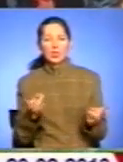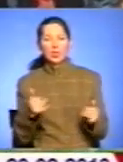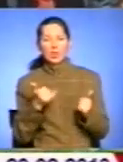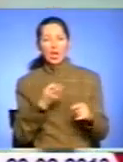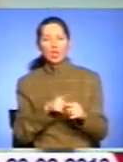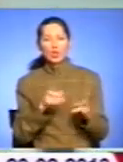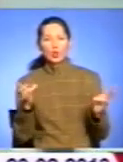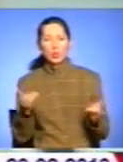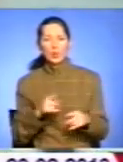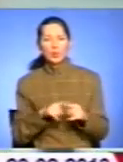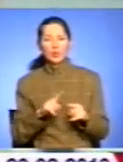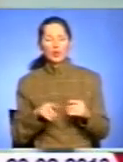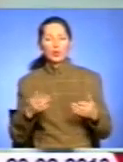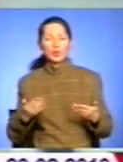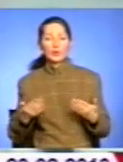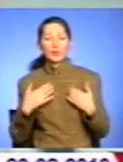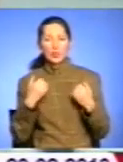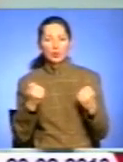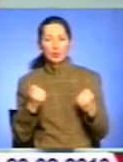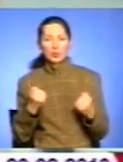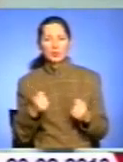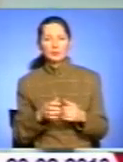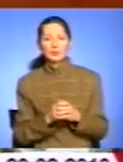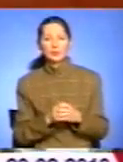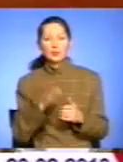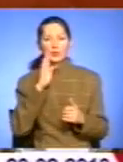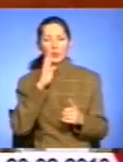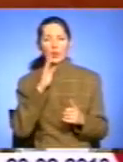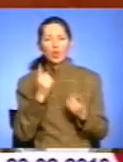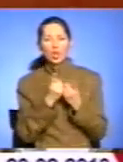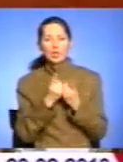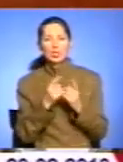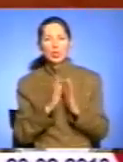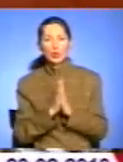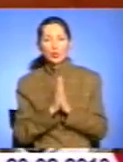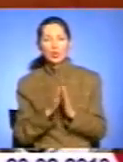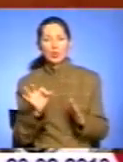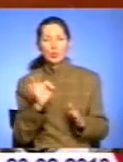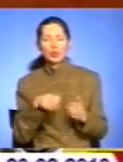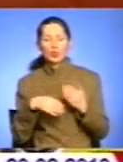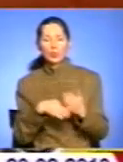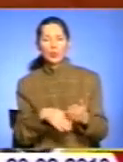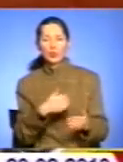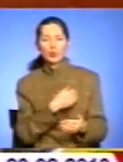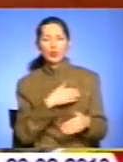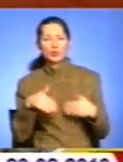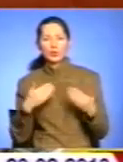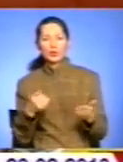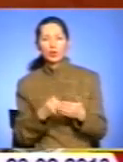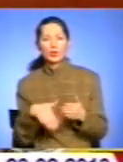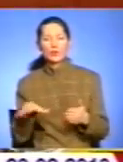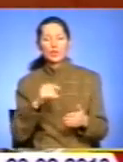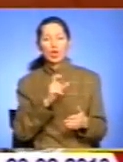мрії однокласники Олі, тому просять про допомогу. Я завжди б хотів звернутися до всіх людей, щоб не були байдужими, щоб